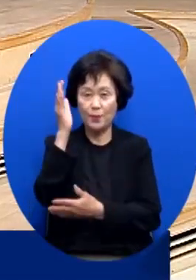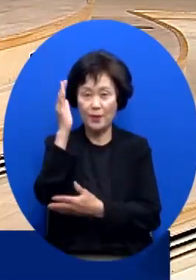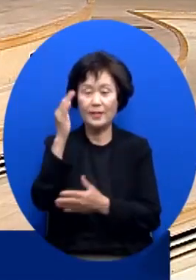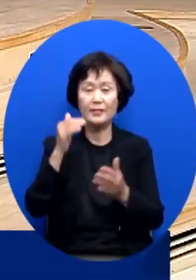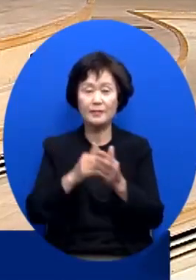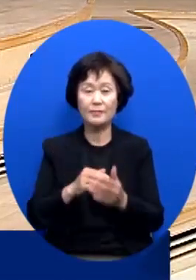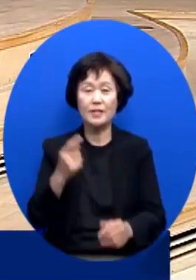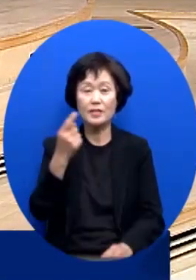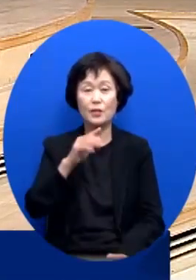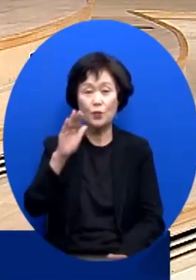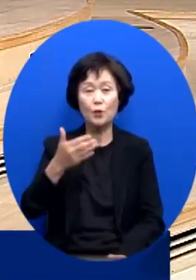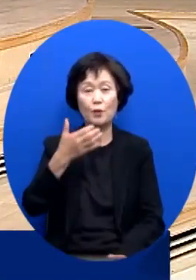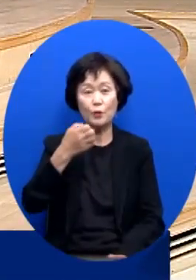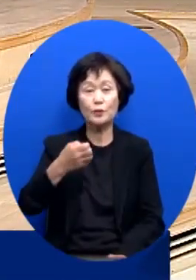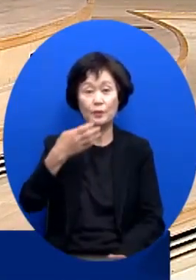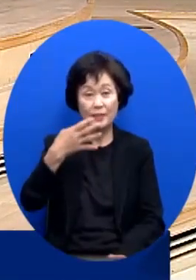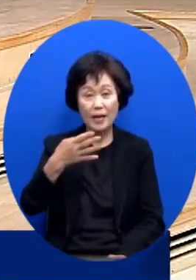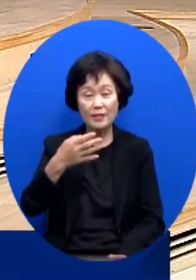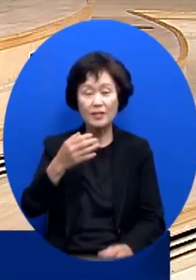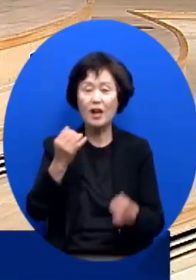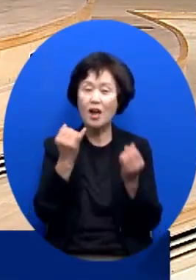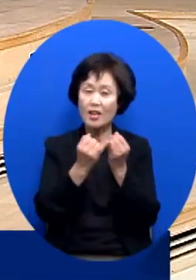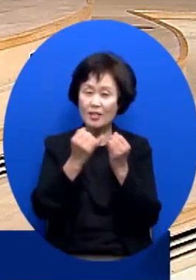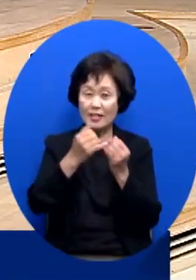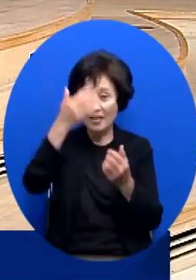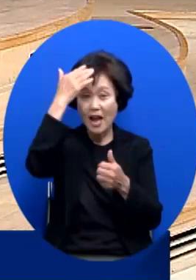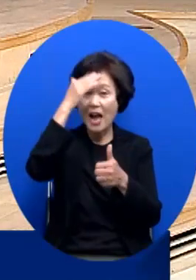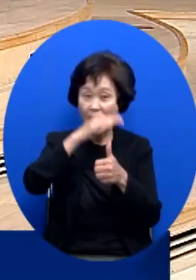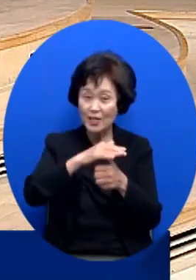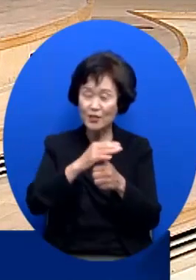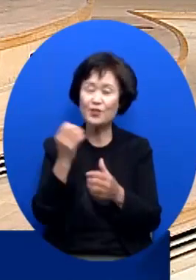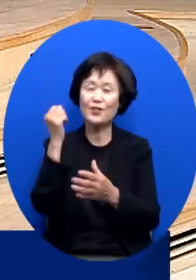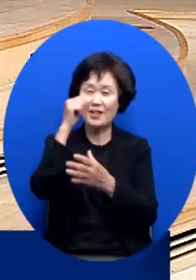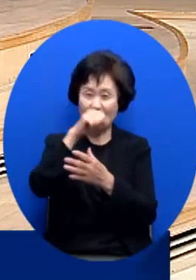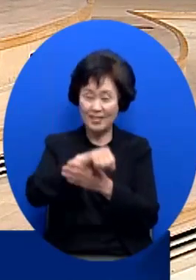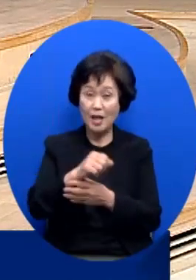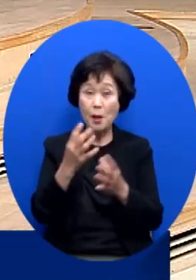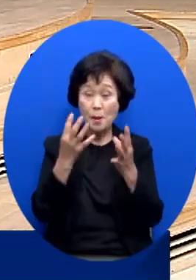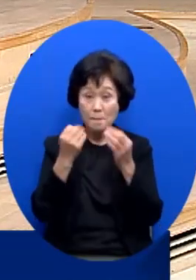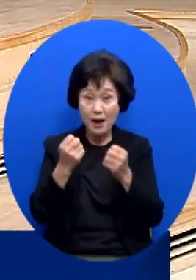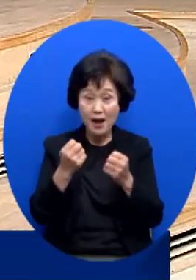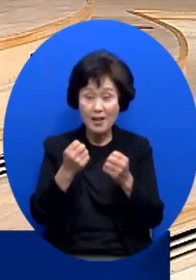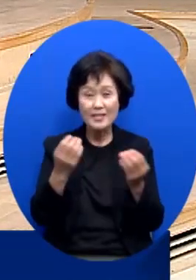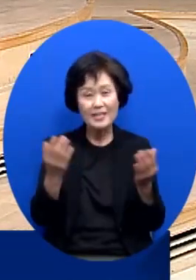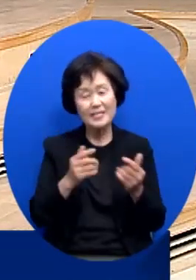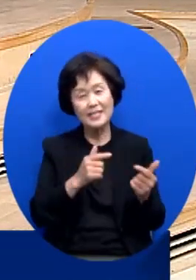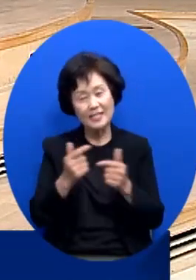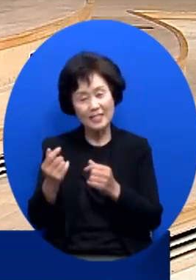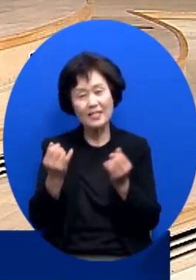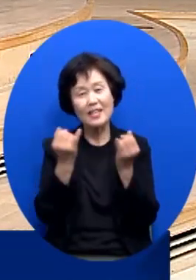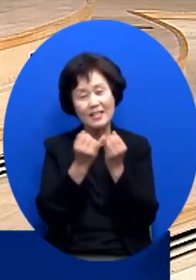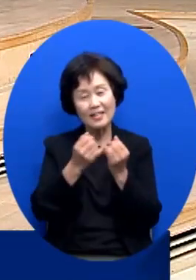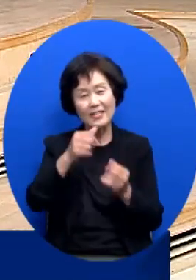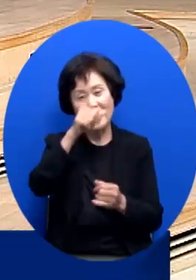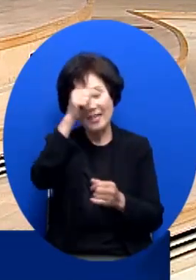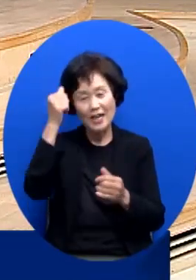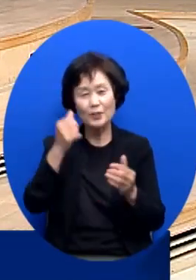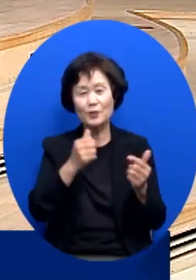1994년 여성 안수가 허락이 되어서 많은 역할을 여장로님들이 담당하고